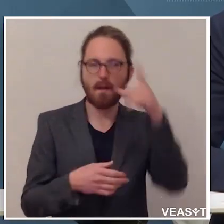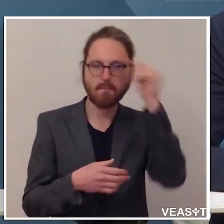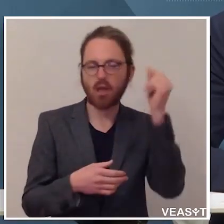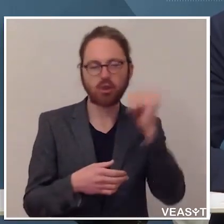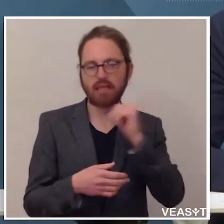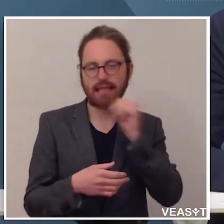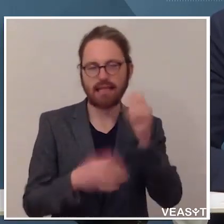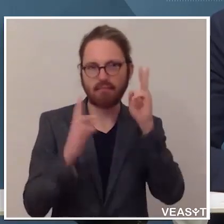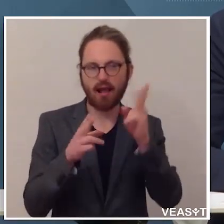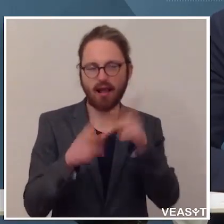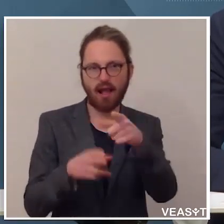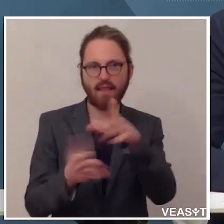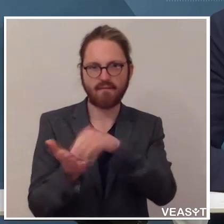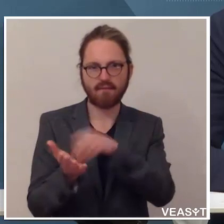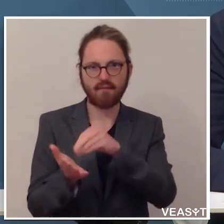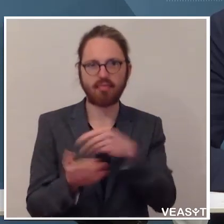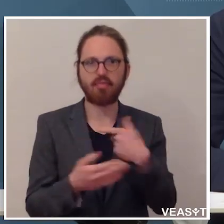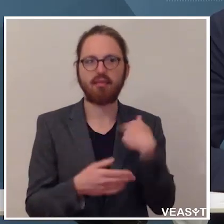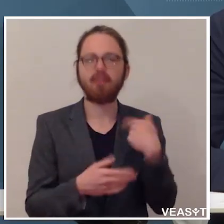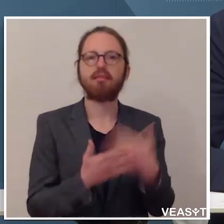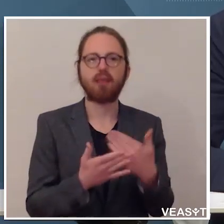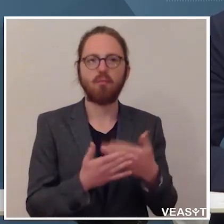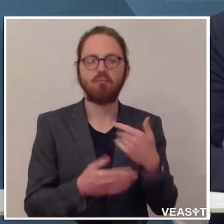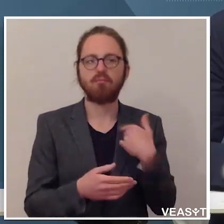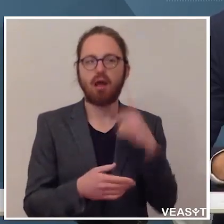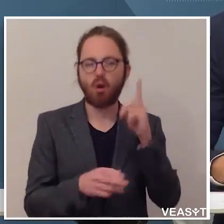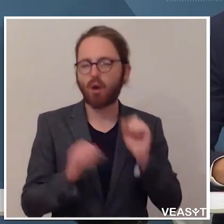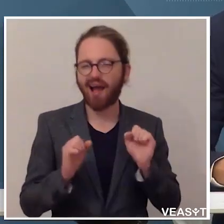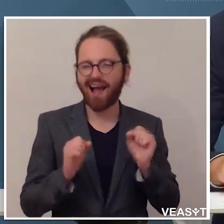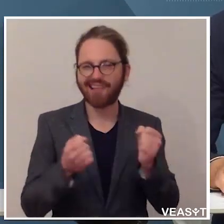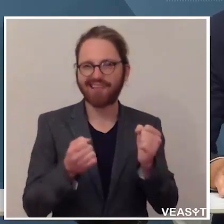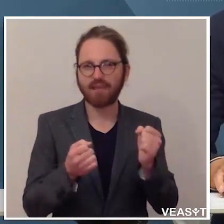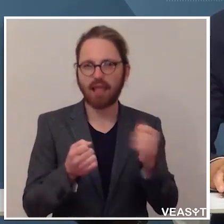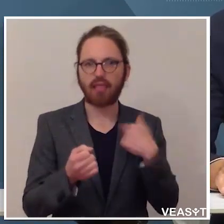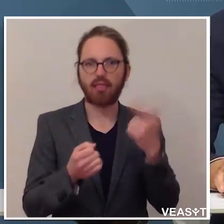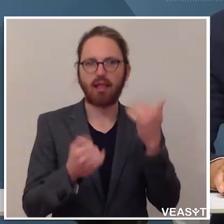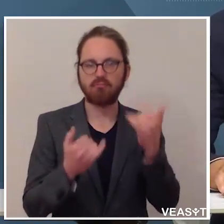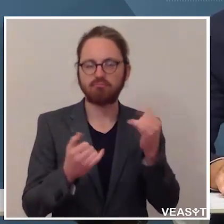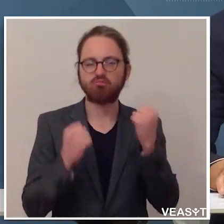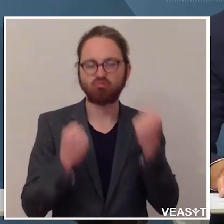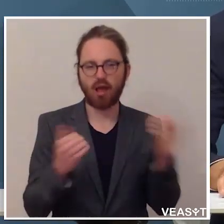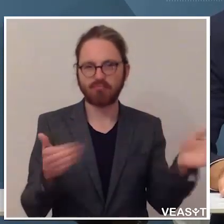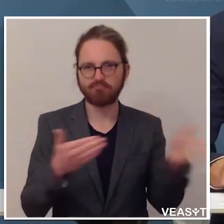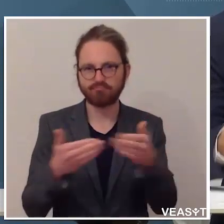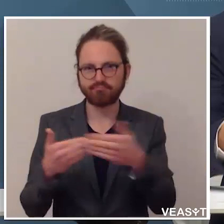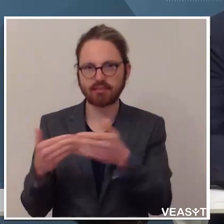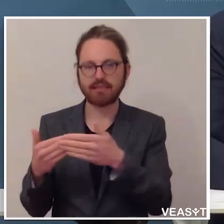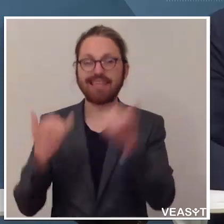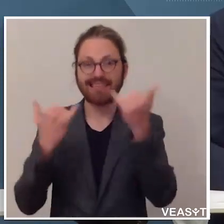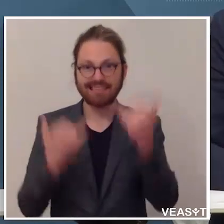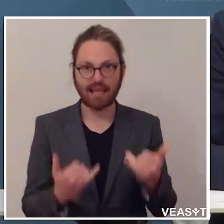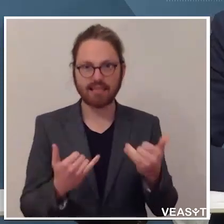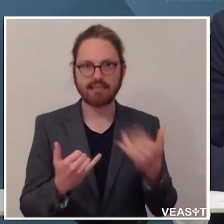bewegen konnten, weil die Aktivitäten eingeschränkt worden sind. Jetzt natürlich gilt